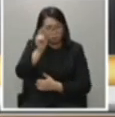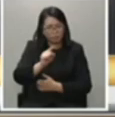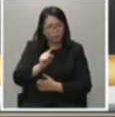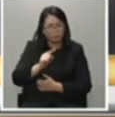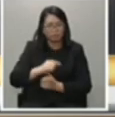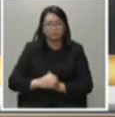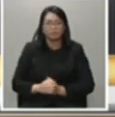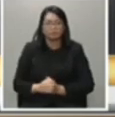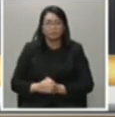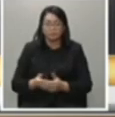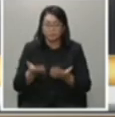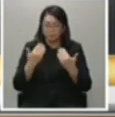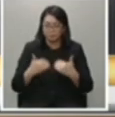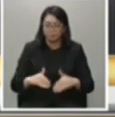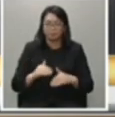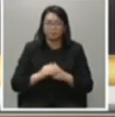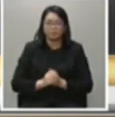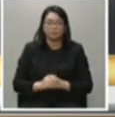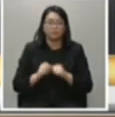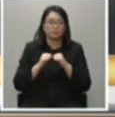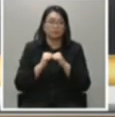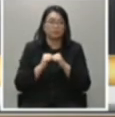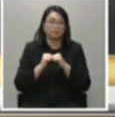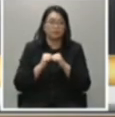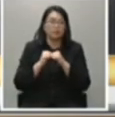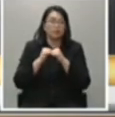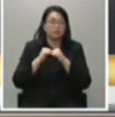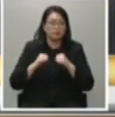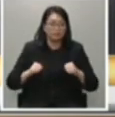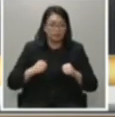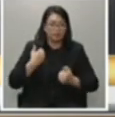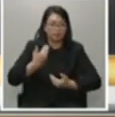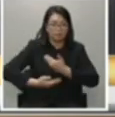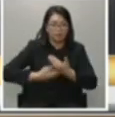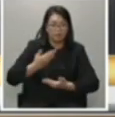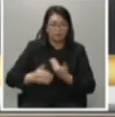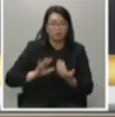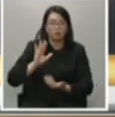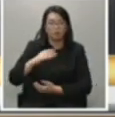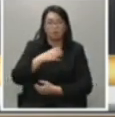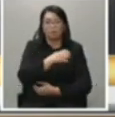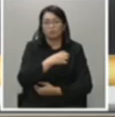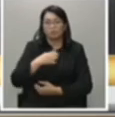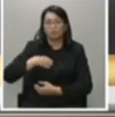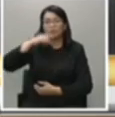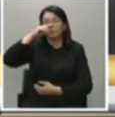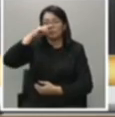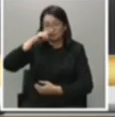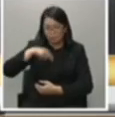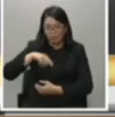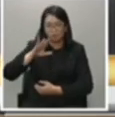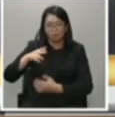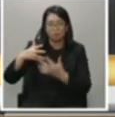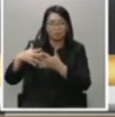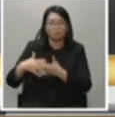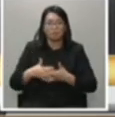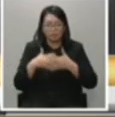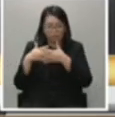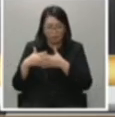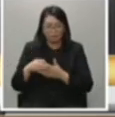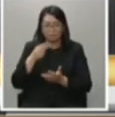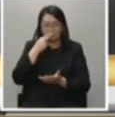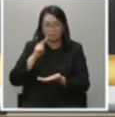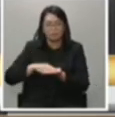ต่อมาค่ะสำนักงานพาณิชย์ไทยในต่างประเทศประจำสถานเอกอัครราชทูตไทยณกรุงวอชิงตันได้มีบันทึกข้อความลับอีกฉ